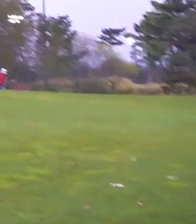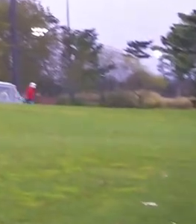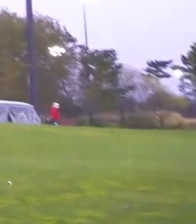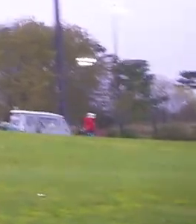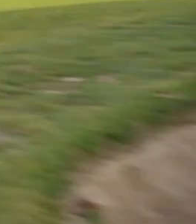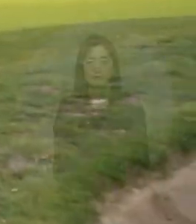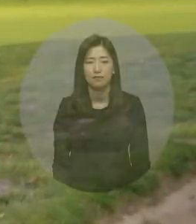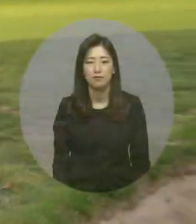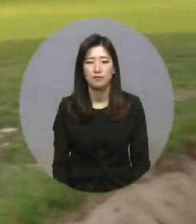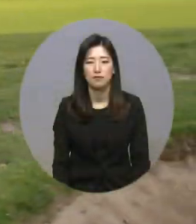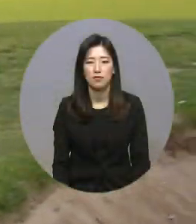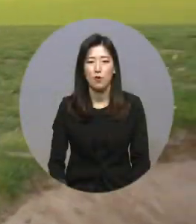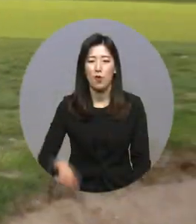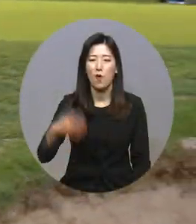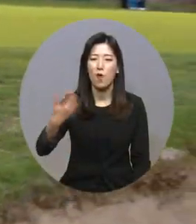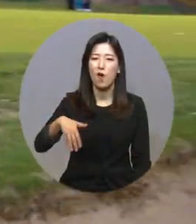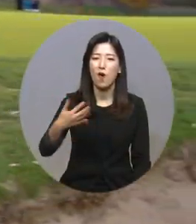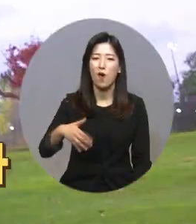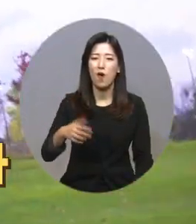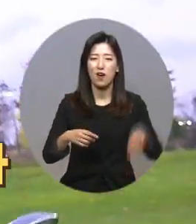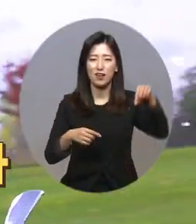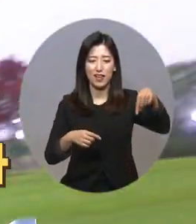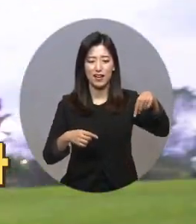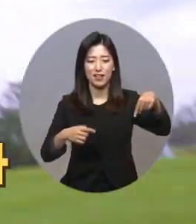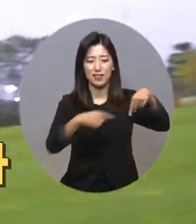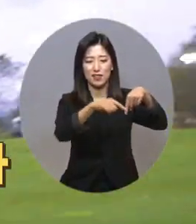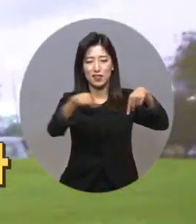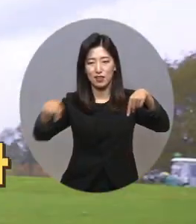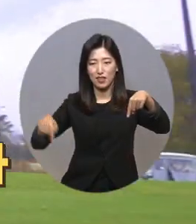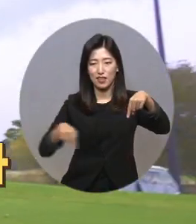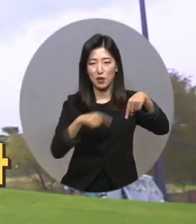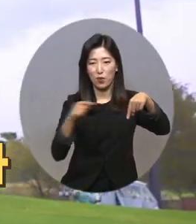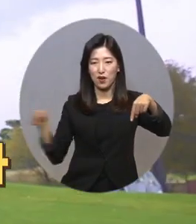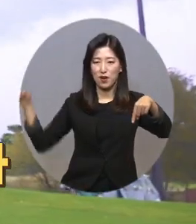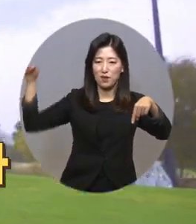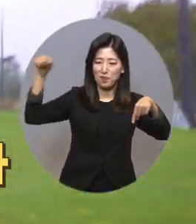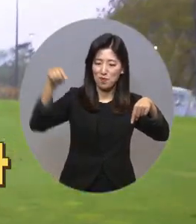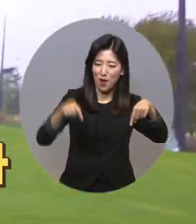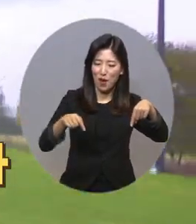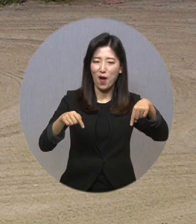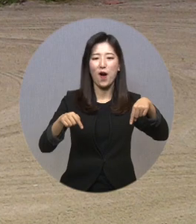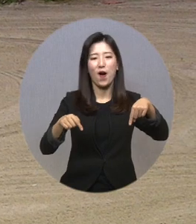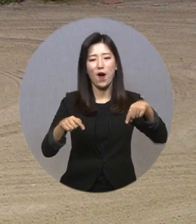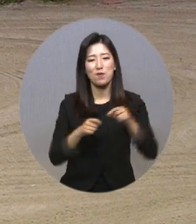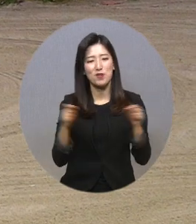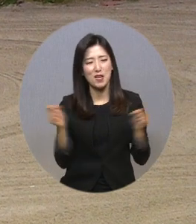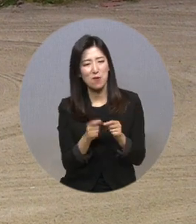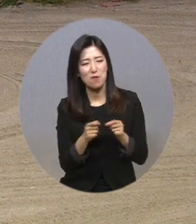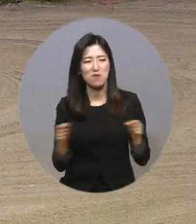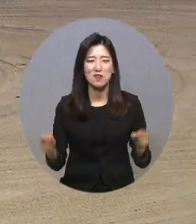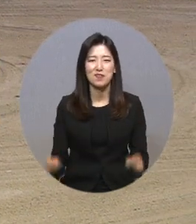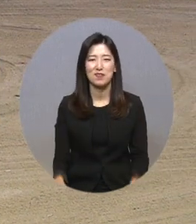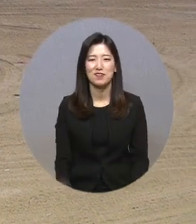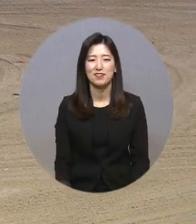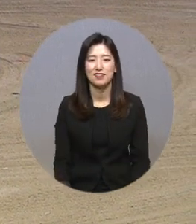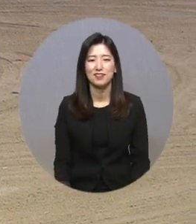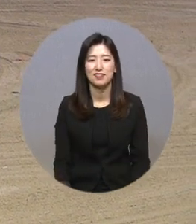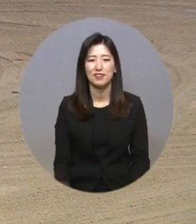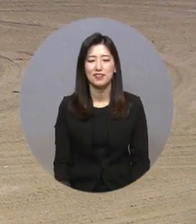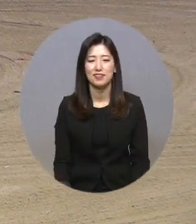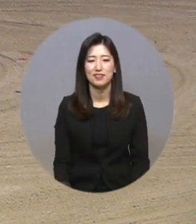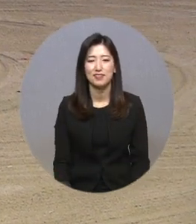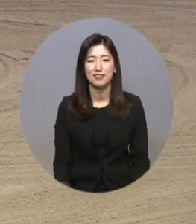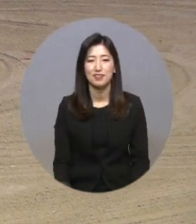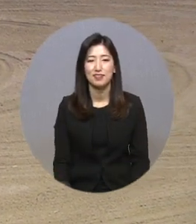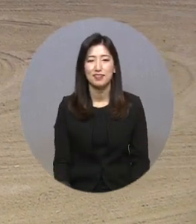아하 그래서 어느 아 작곡 계획 오고 난리가 났네요 먼저 c 마세요 음 뭐